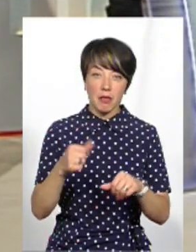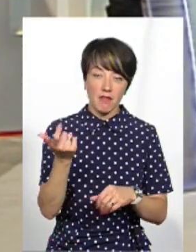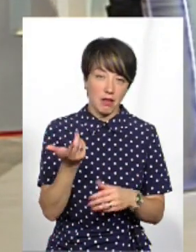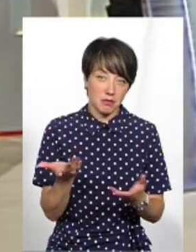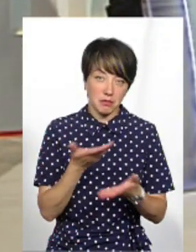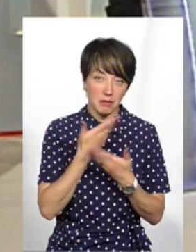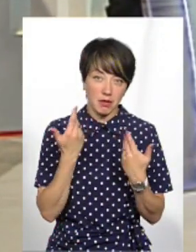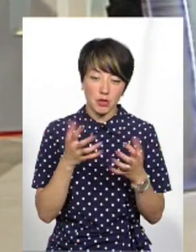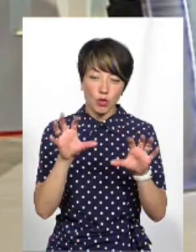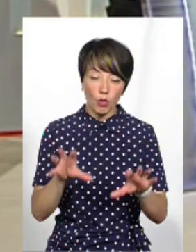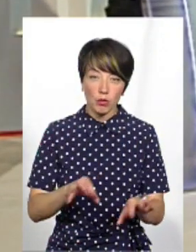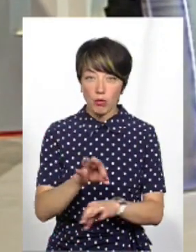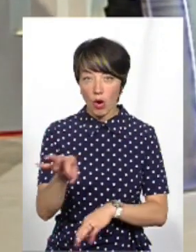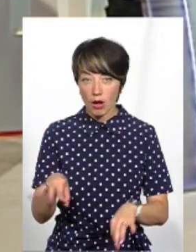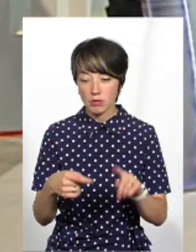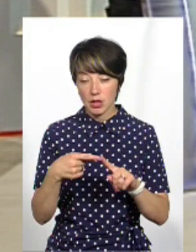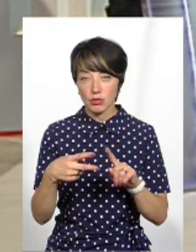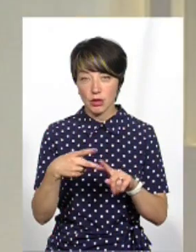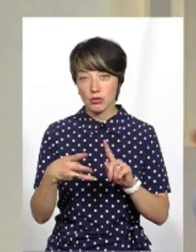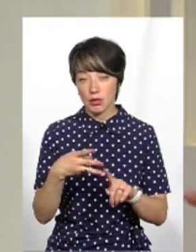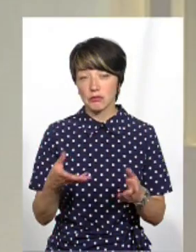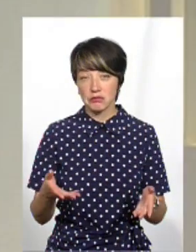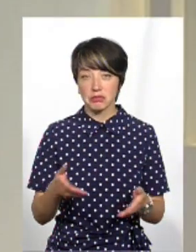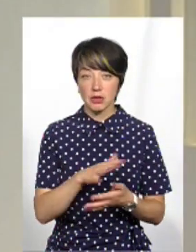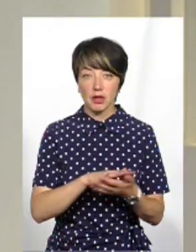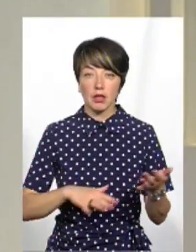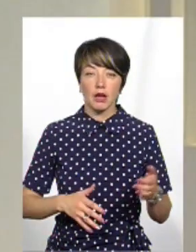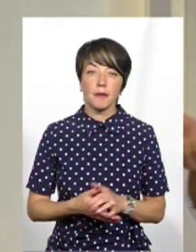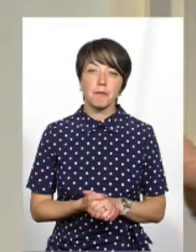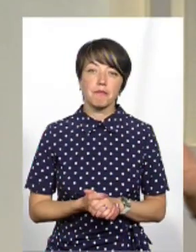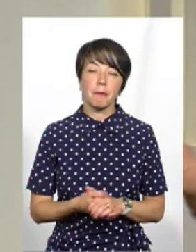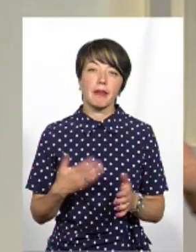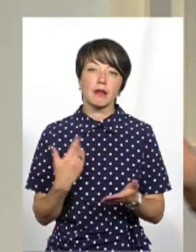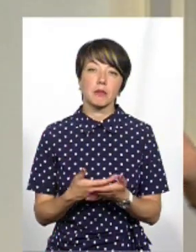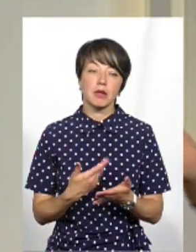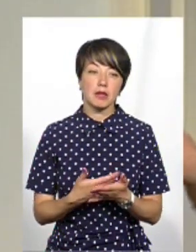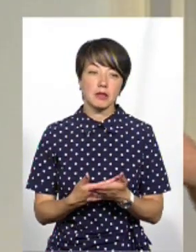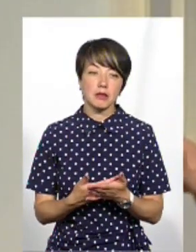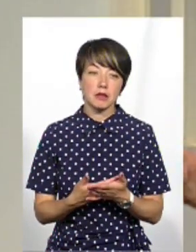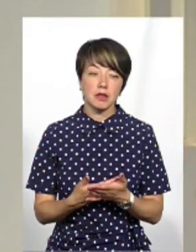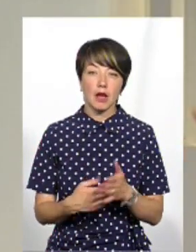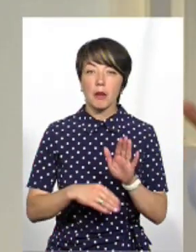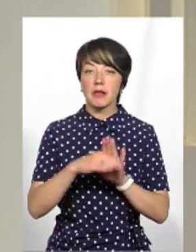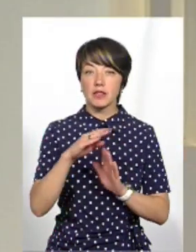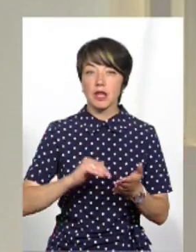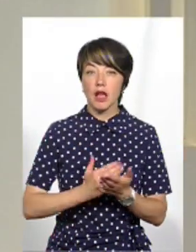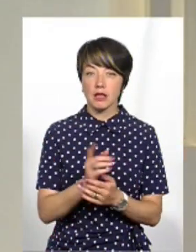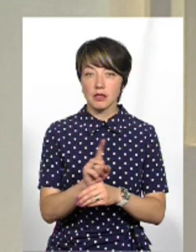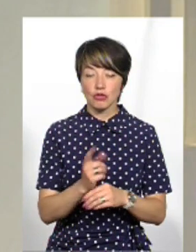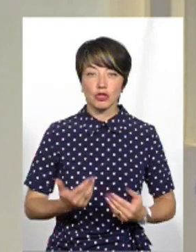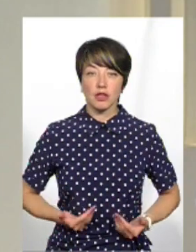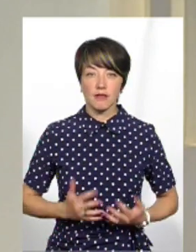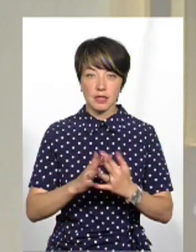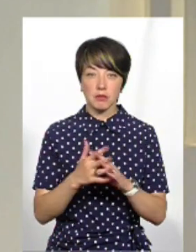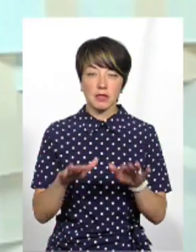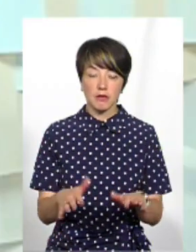Нема. Якби це був якийсь там законопроект про те-то і так далі. Наприклад, підвищення якості стандартів